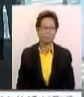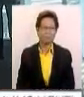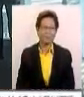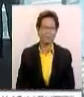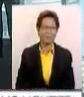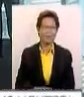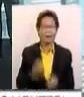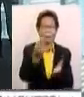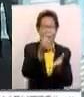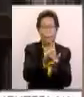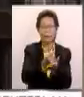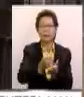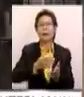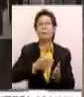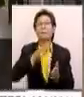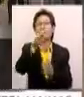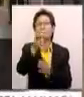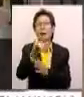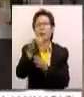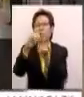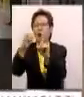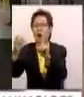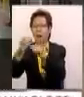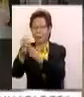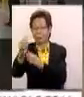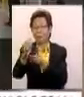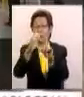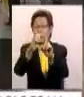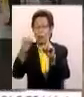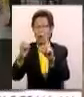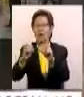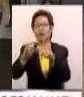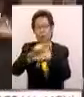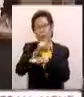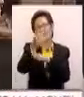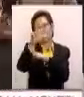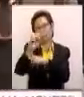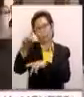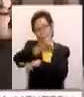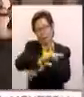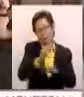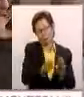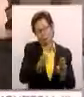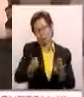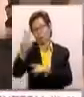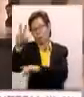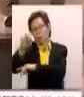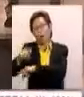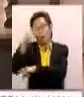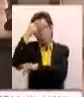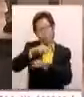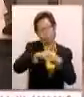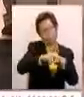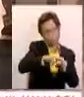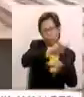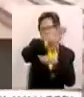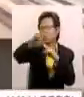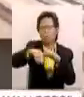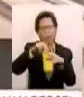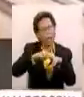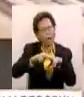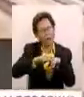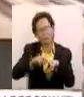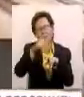Pas My 100 dengan nilai RM100 boleh digunakan selama 30 hari untuk semua perkhidmatan Rapid Rail termasuk